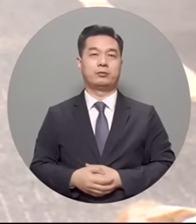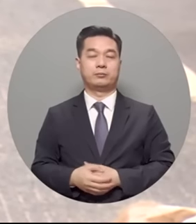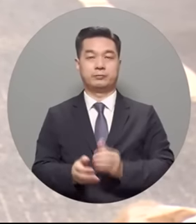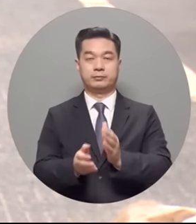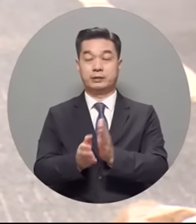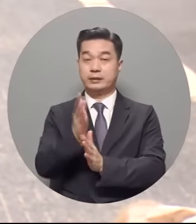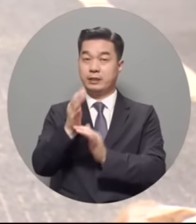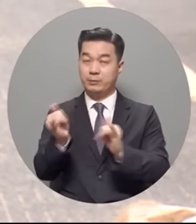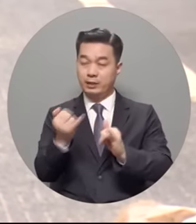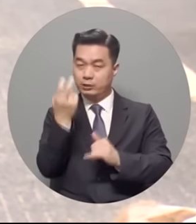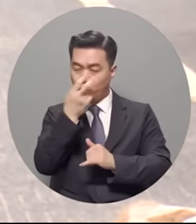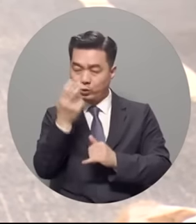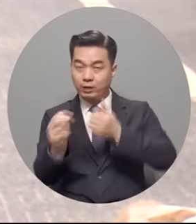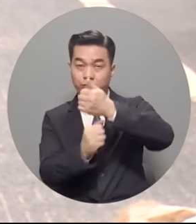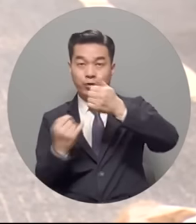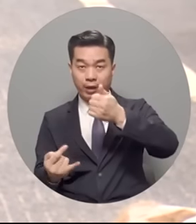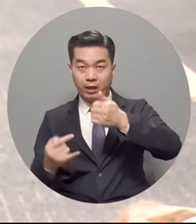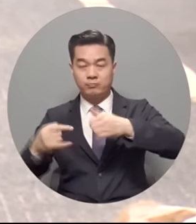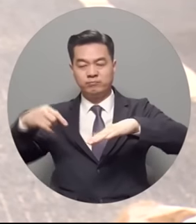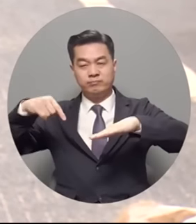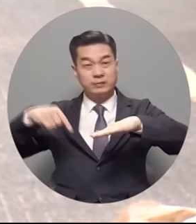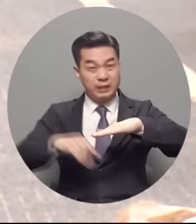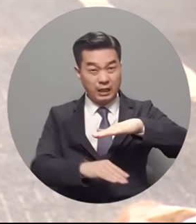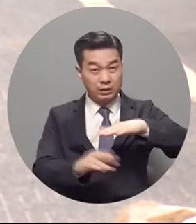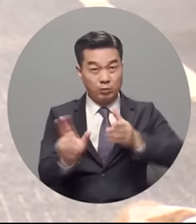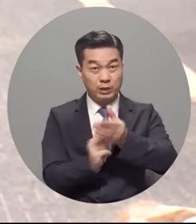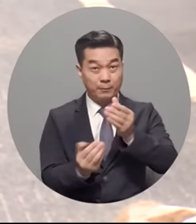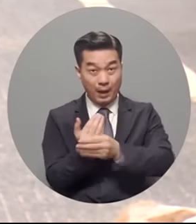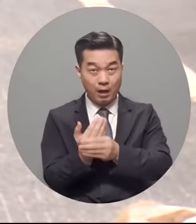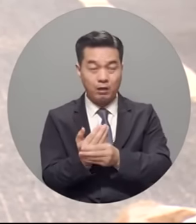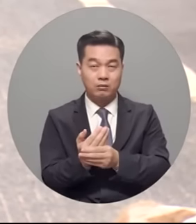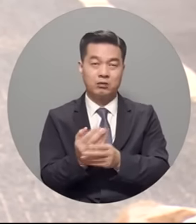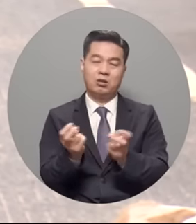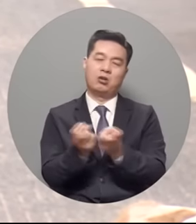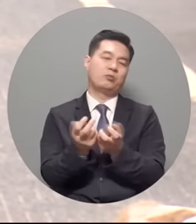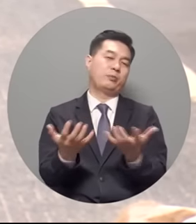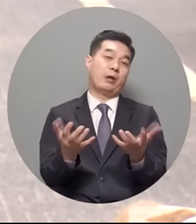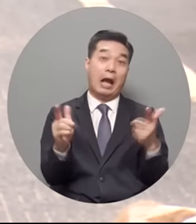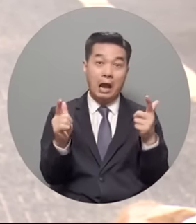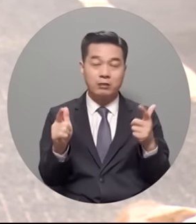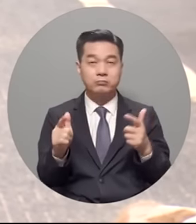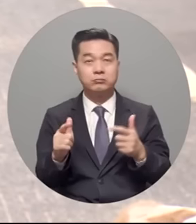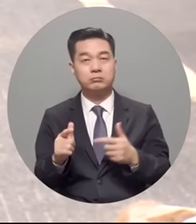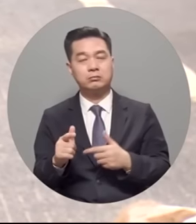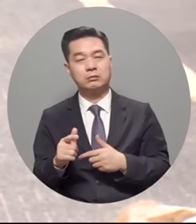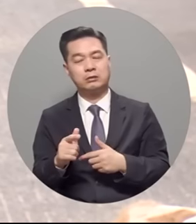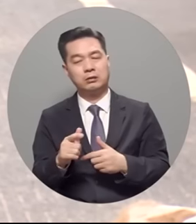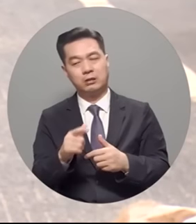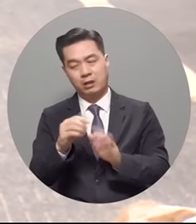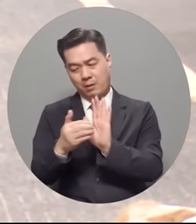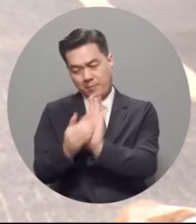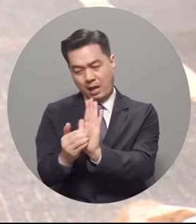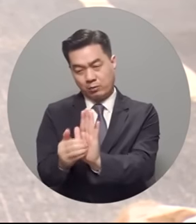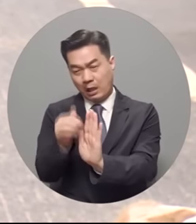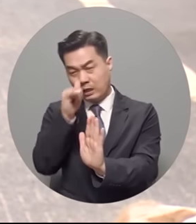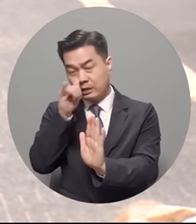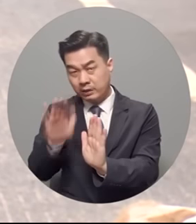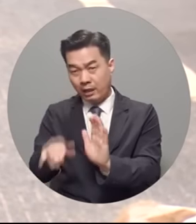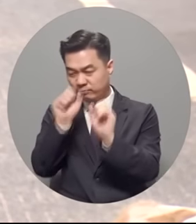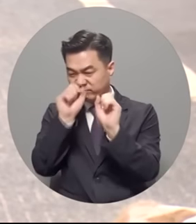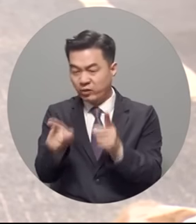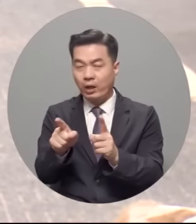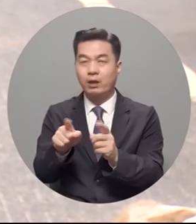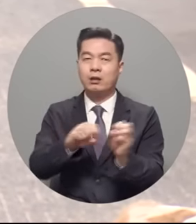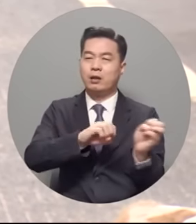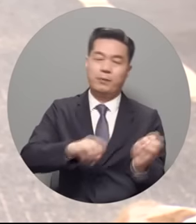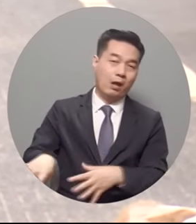시민진상조사위는 지난해 이 지하차도에서 벌어졌던 참사가 불가항력의 재난이 아니었고 막을 수 있던 기회를 여러 차례 무산한 모든 관련 기관의